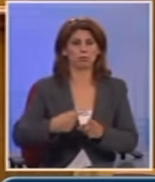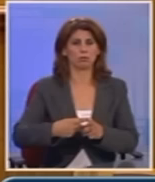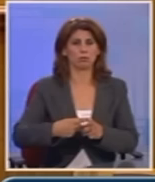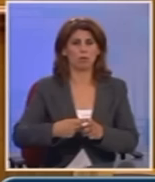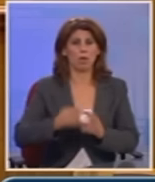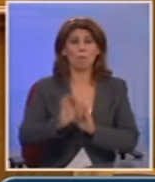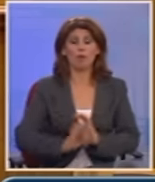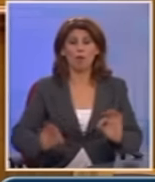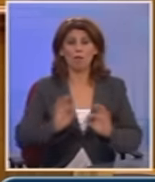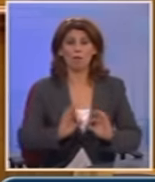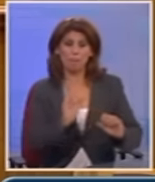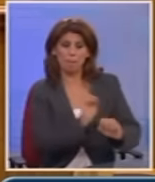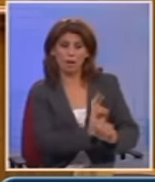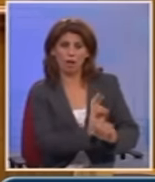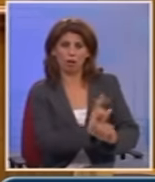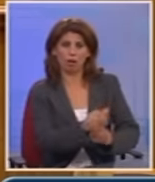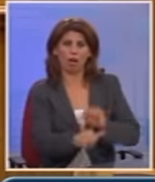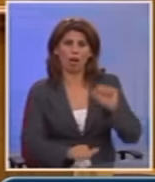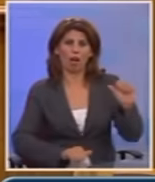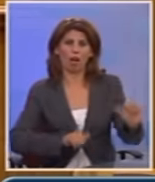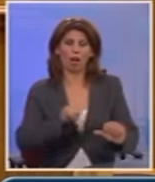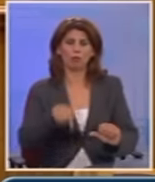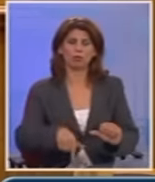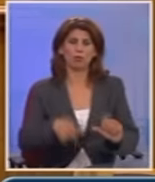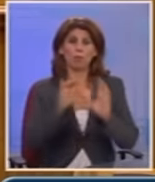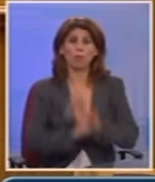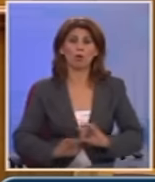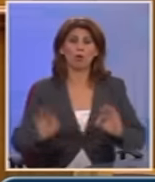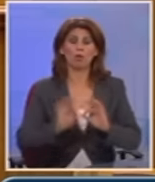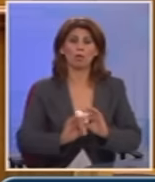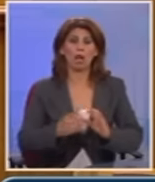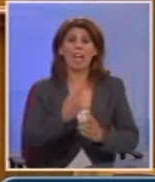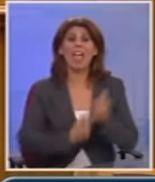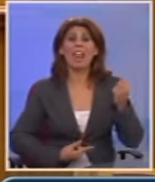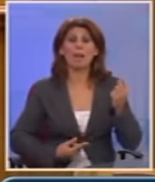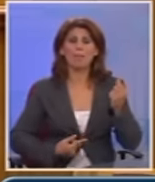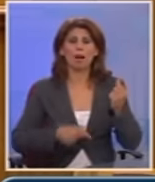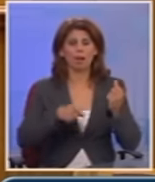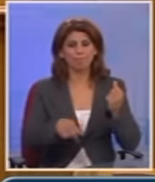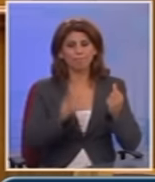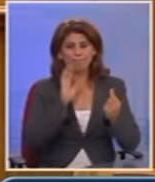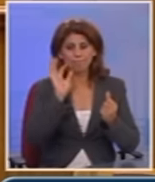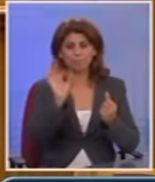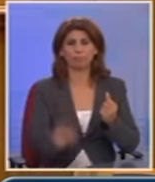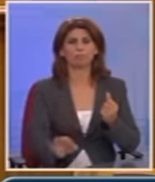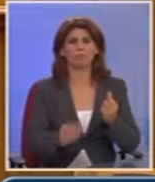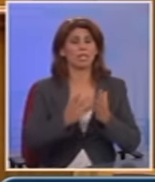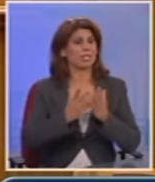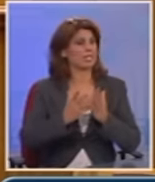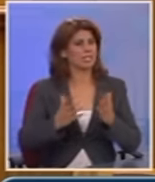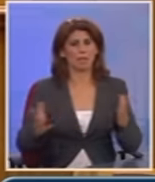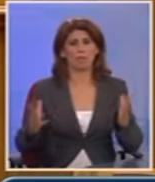πρωτογενή πλεονάσματα αντικαθίστανται με προβλέψεις για πρωτογενές έλλειμμα, πράγμα που οδηγεί σε